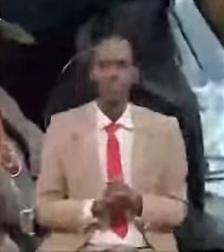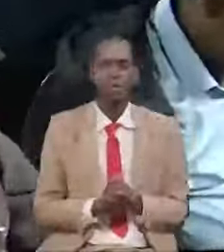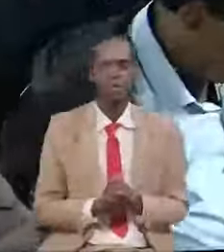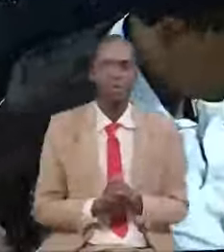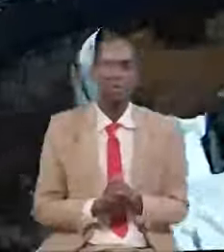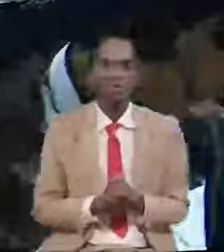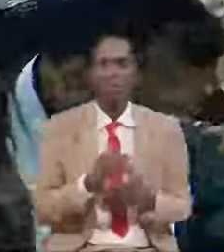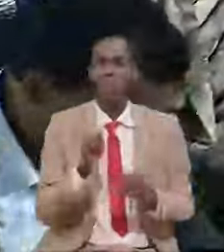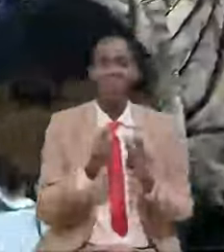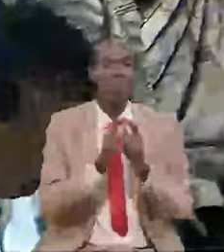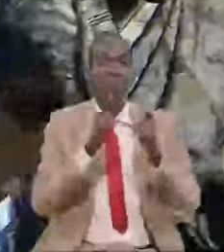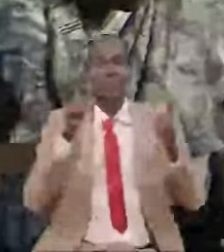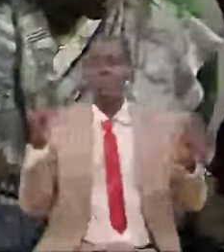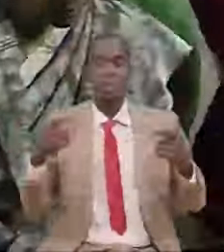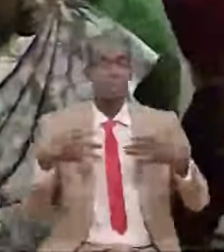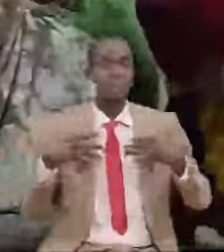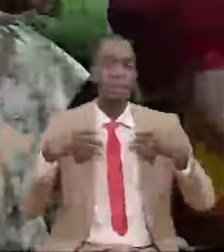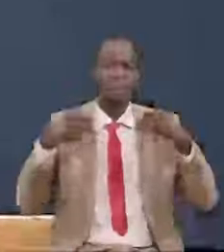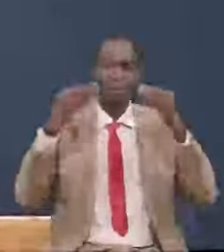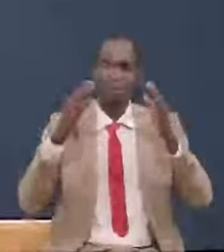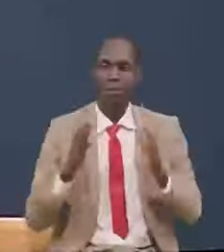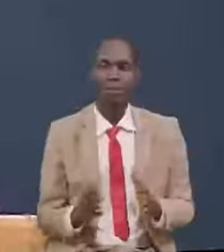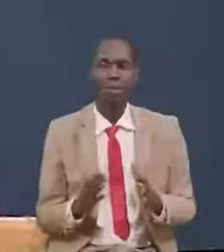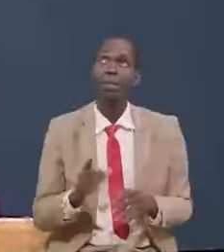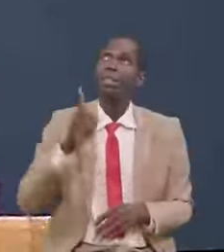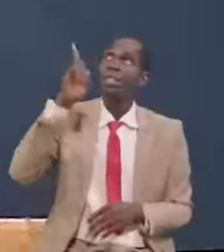Le grand guérisseur.